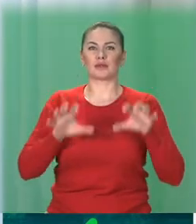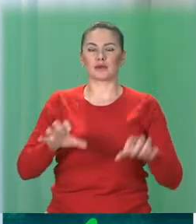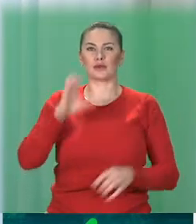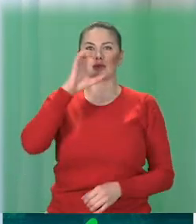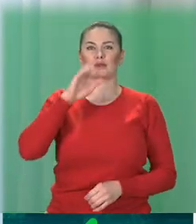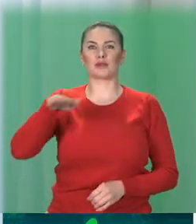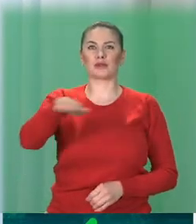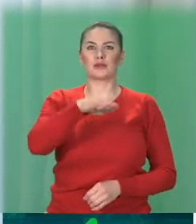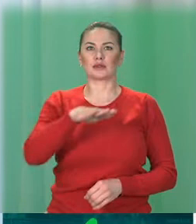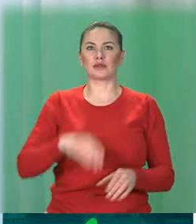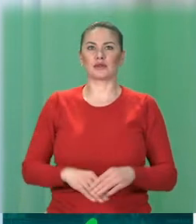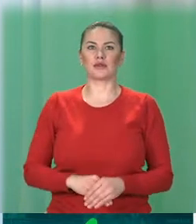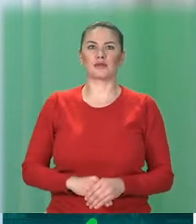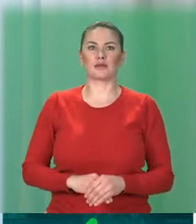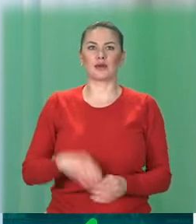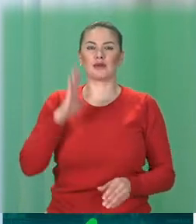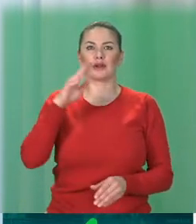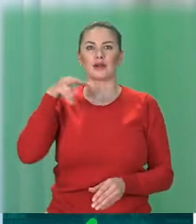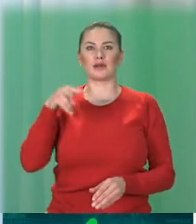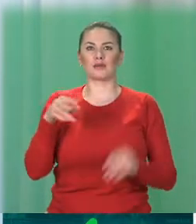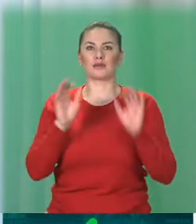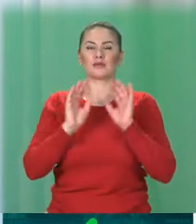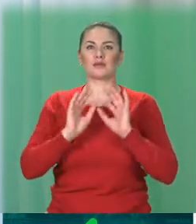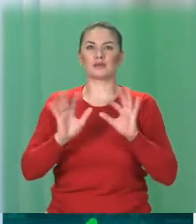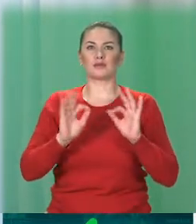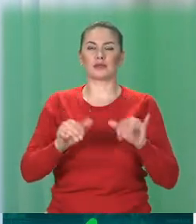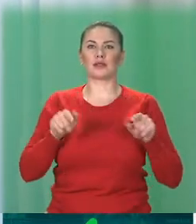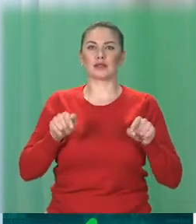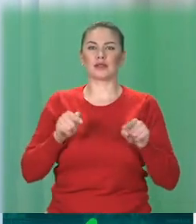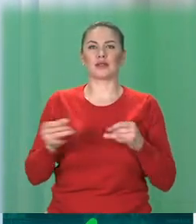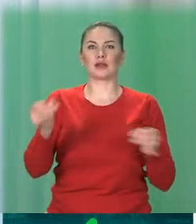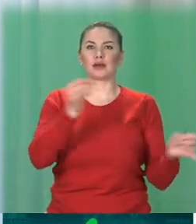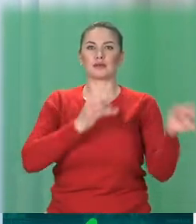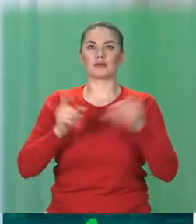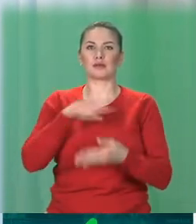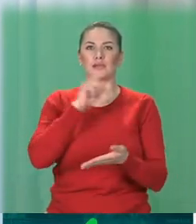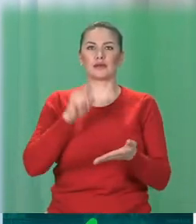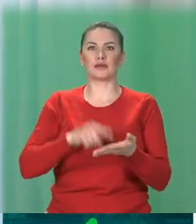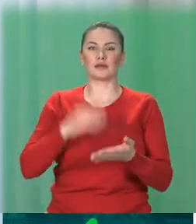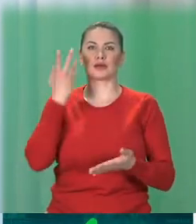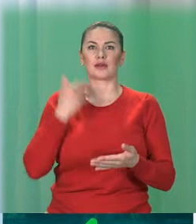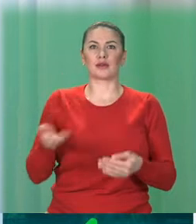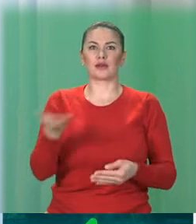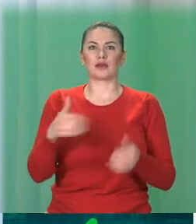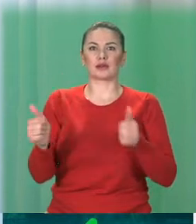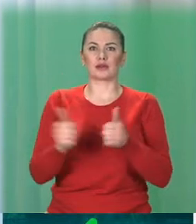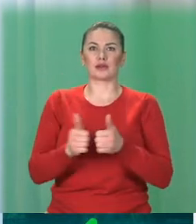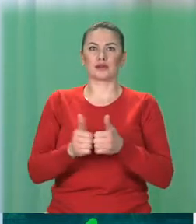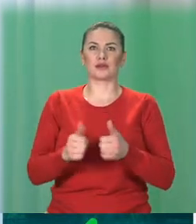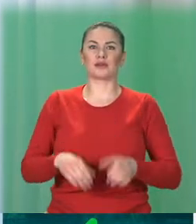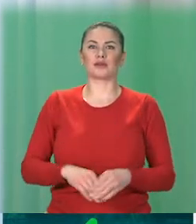что именно здесь обсуждались вопросы, когда наши соседи